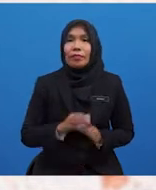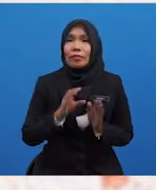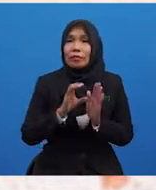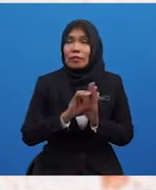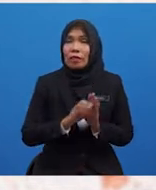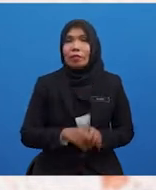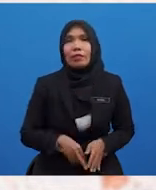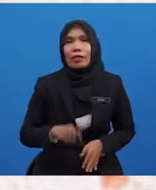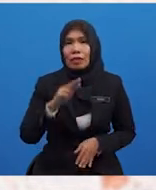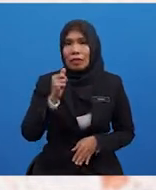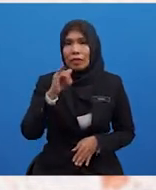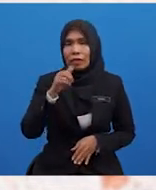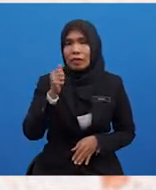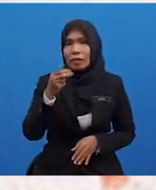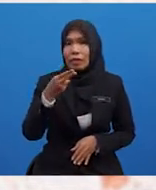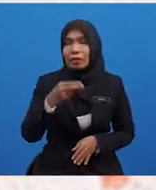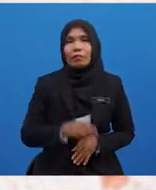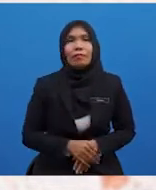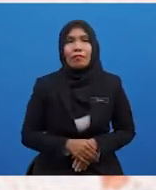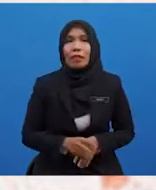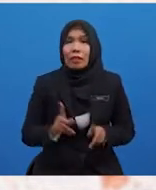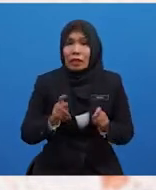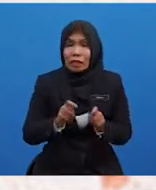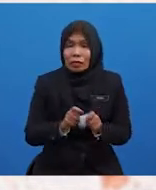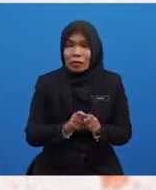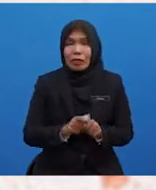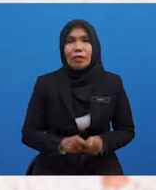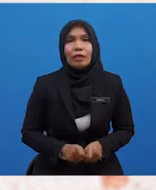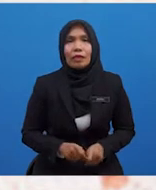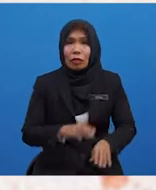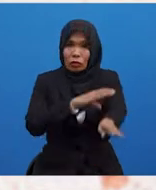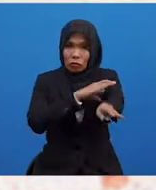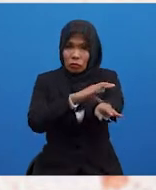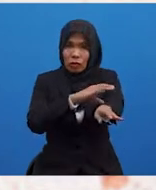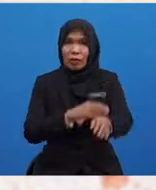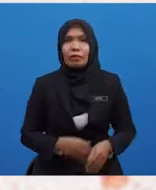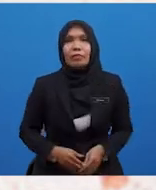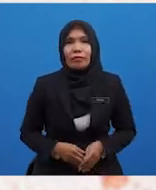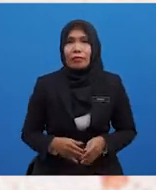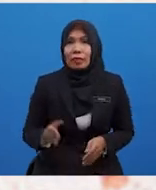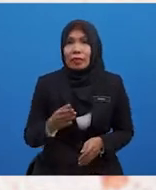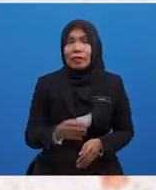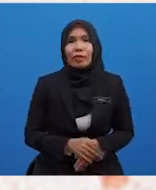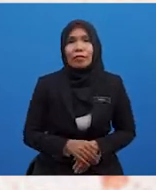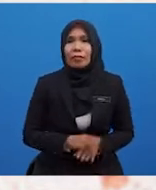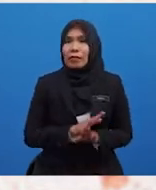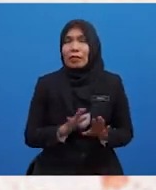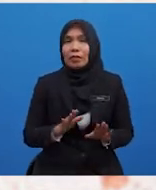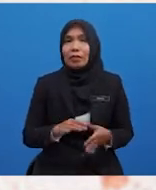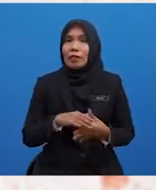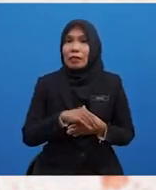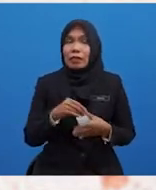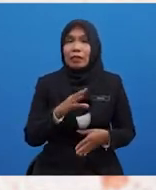berbentuk seolah-olah sekeping tulang ikan tanpa isi dan kulit.